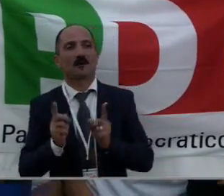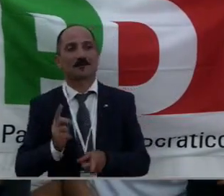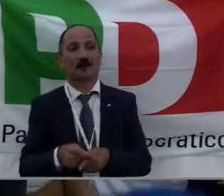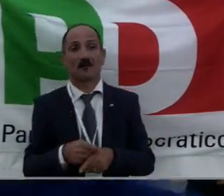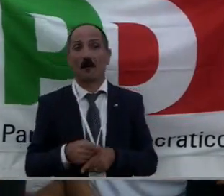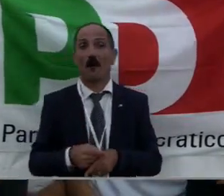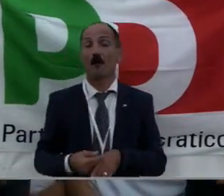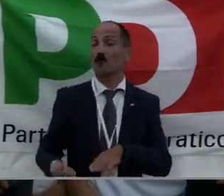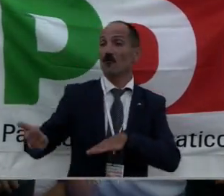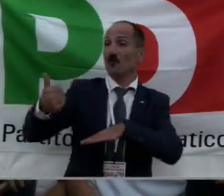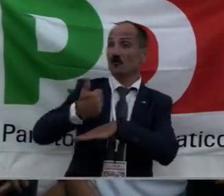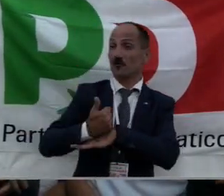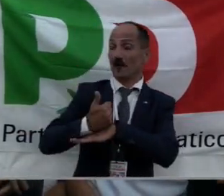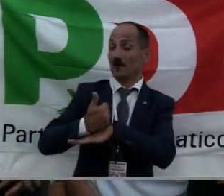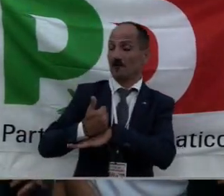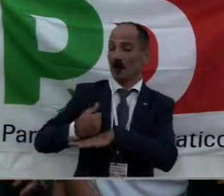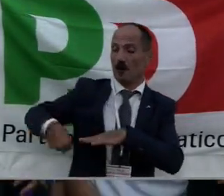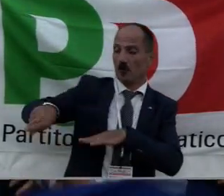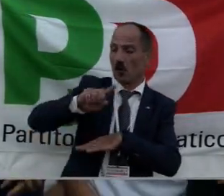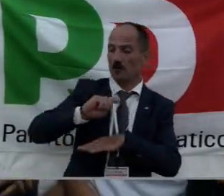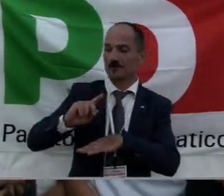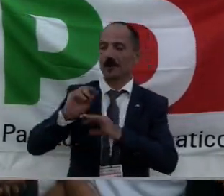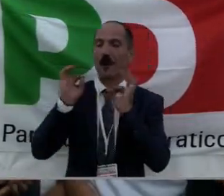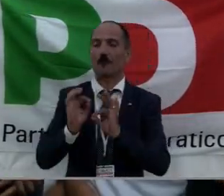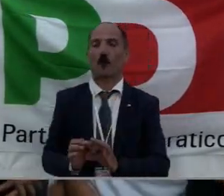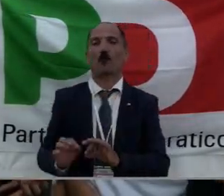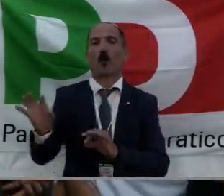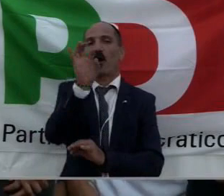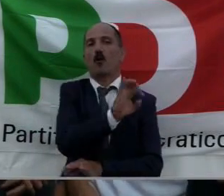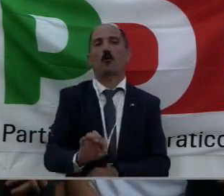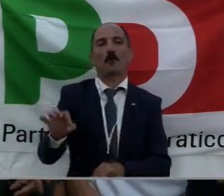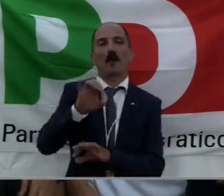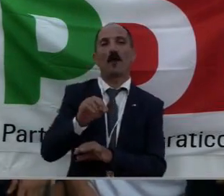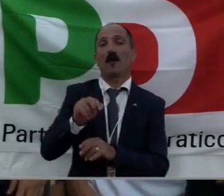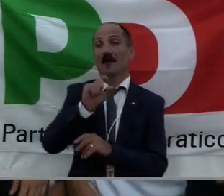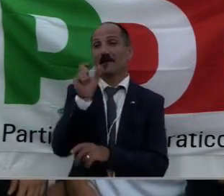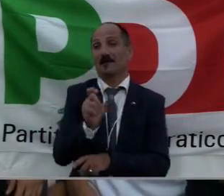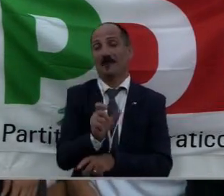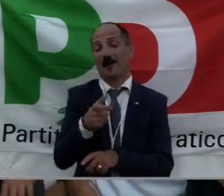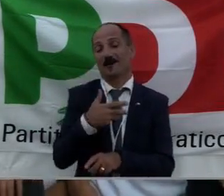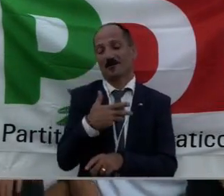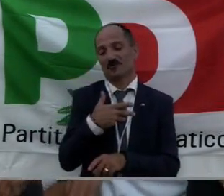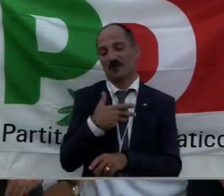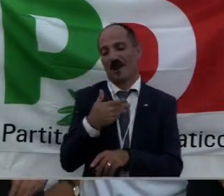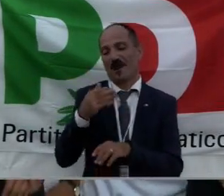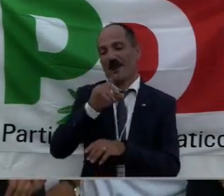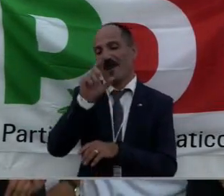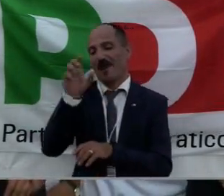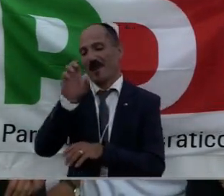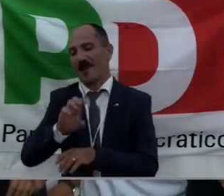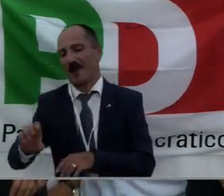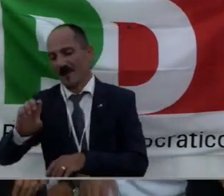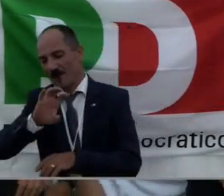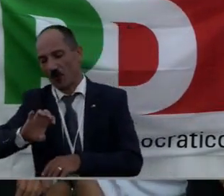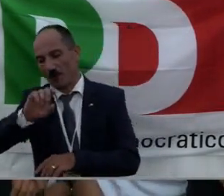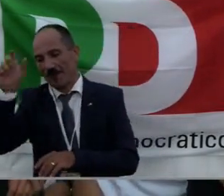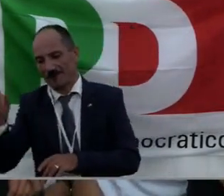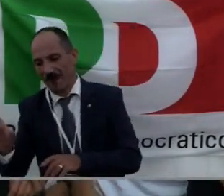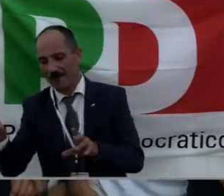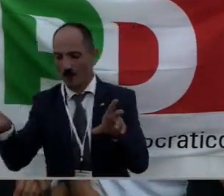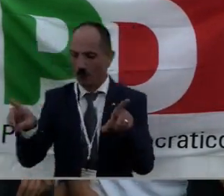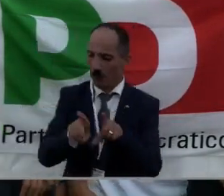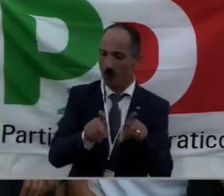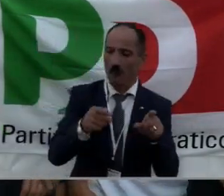nostra sovranità è la sovranità europea, dove l'Italia è l'Europa e l'Europa è l'Italia, e la smettiamo